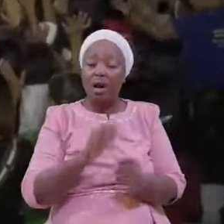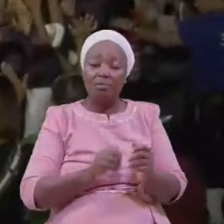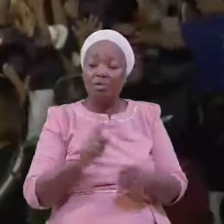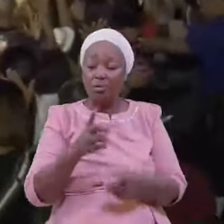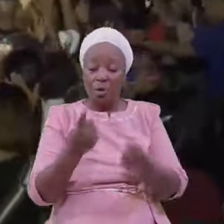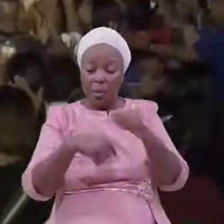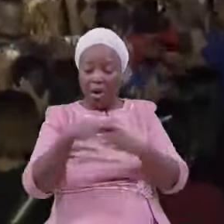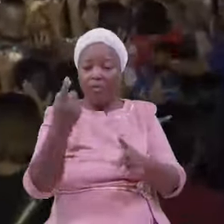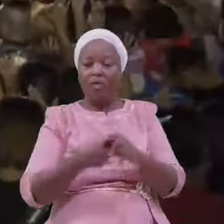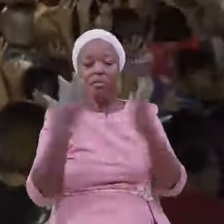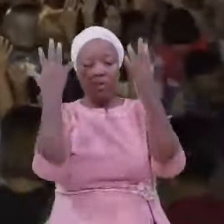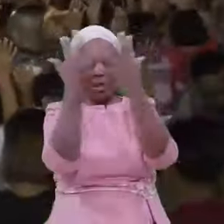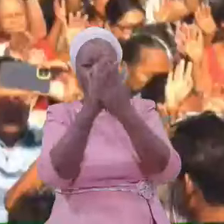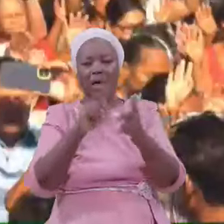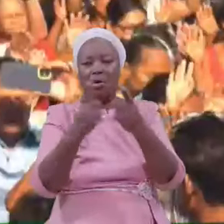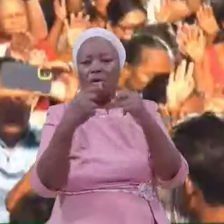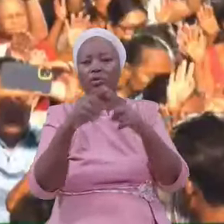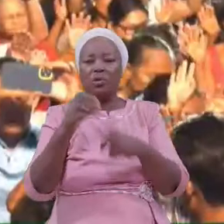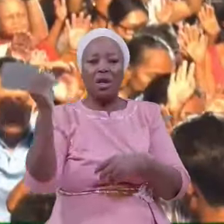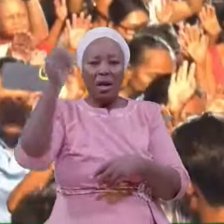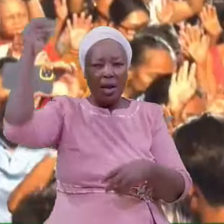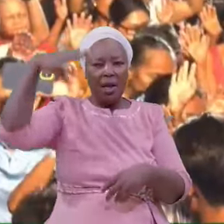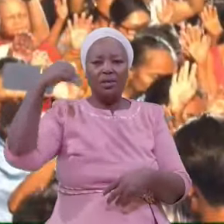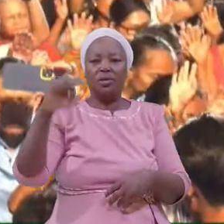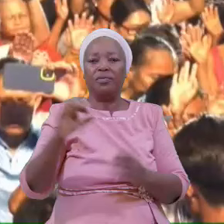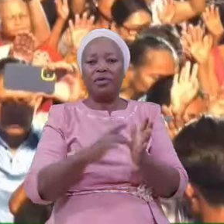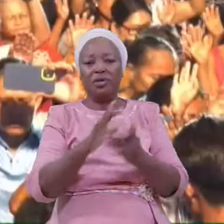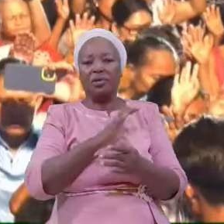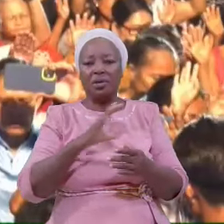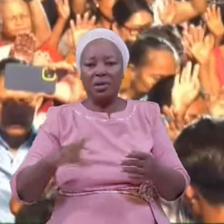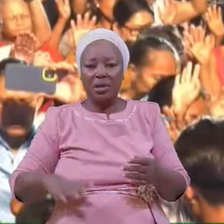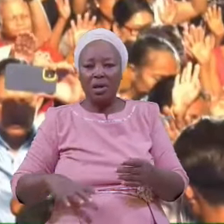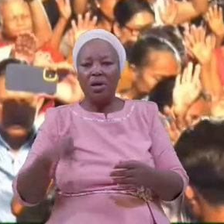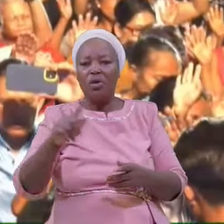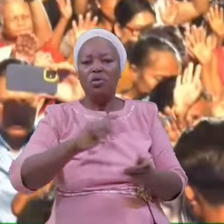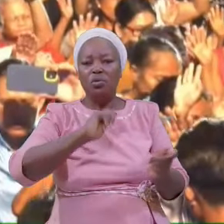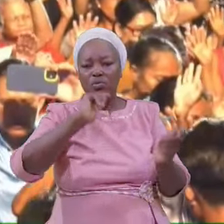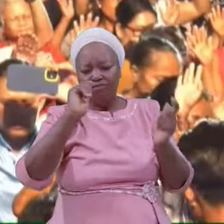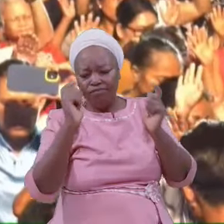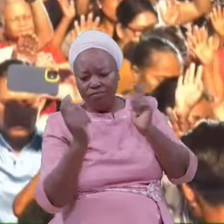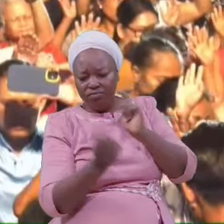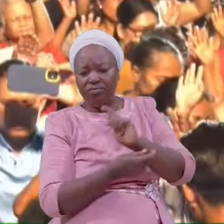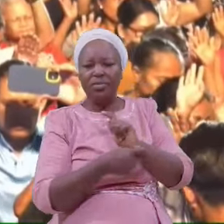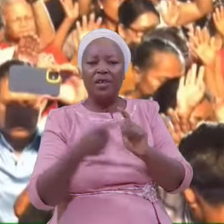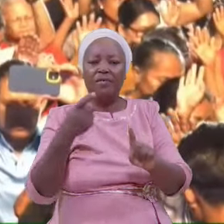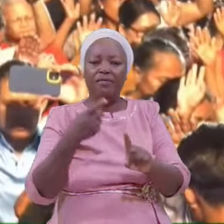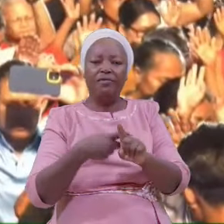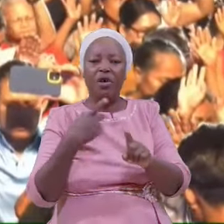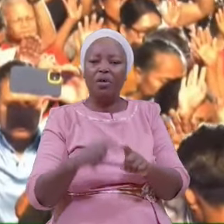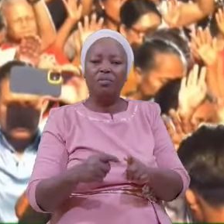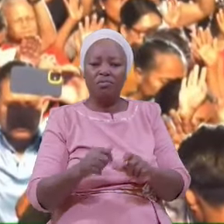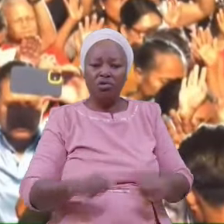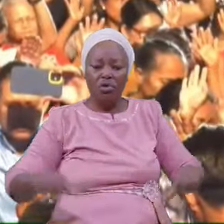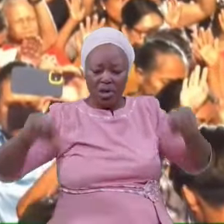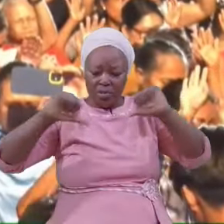mo ang kadiliman at ikaw pumupunta sa kaliwanagan. You turn away from tradition. You turn ikaw